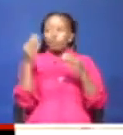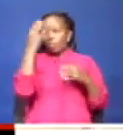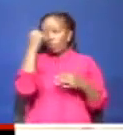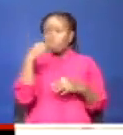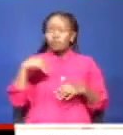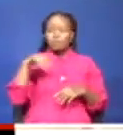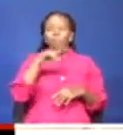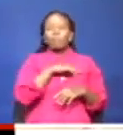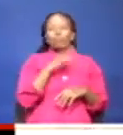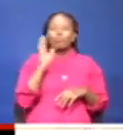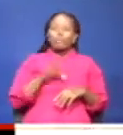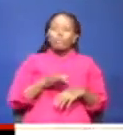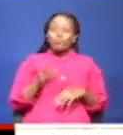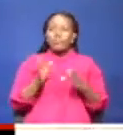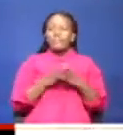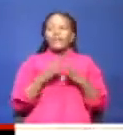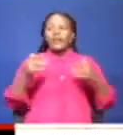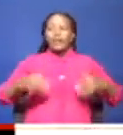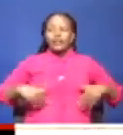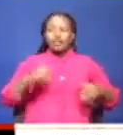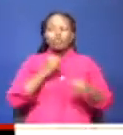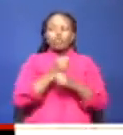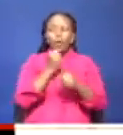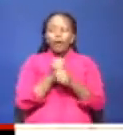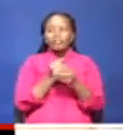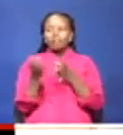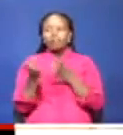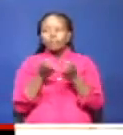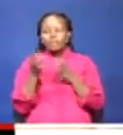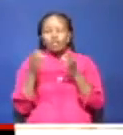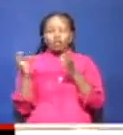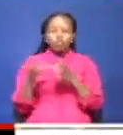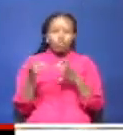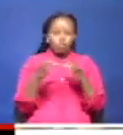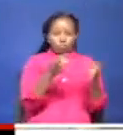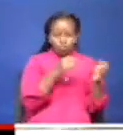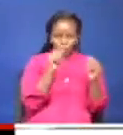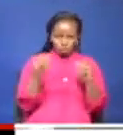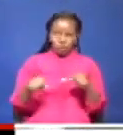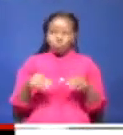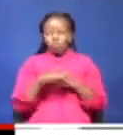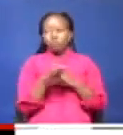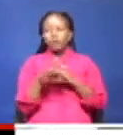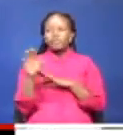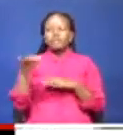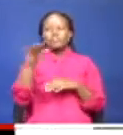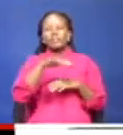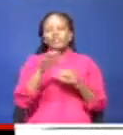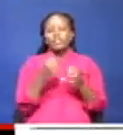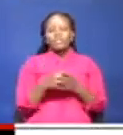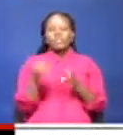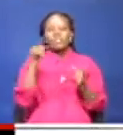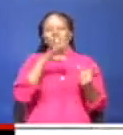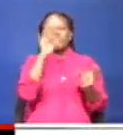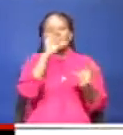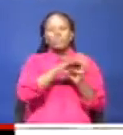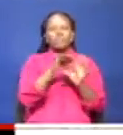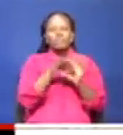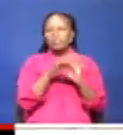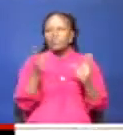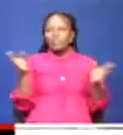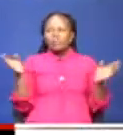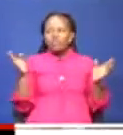na wanayuthi wenye wanafanya biashara dogo dogo tupate bahari ya kufanyia biashara. Sisi hatuchagui suti ama sisi